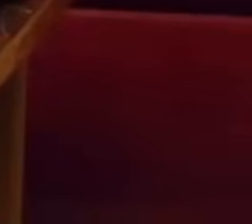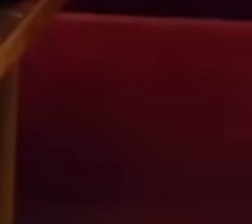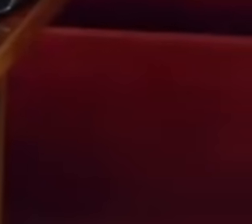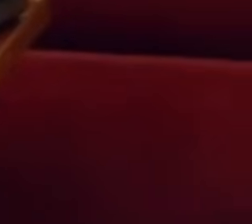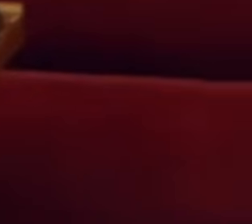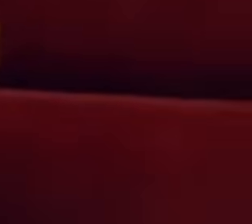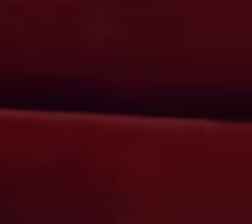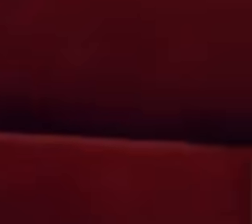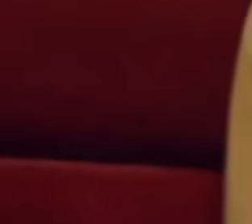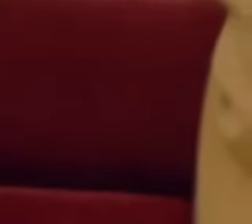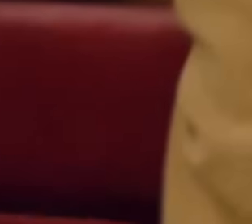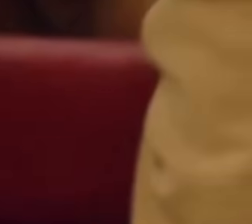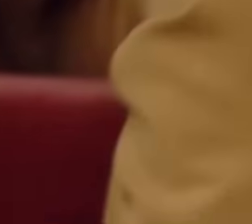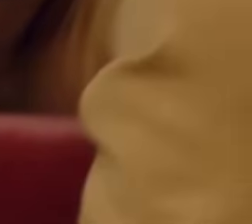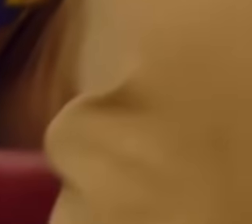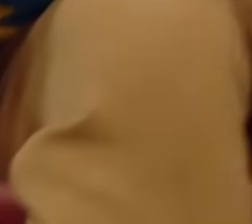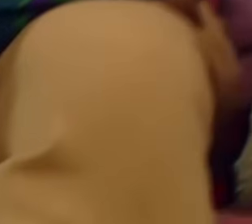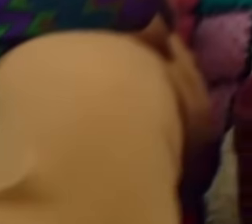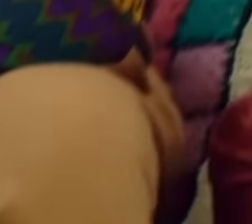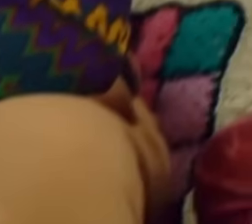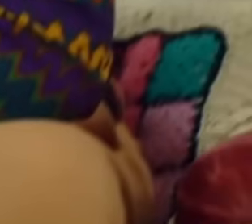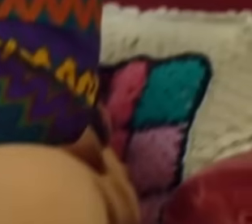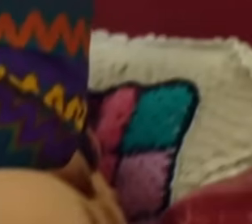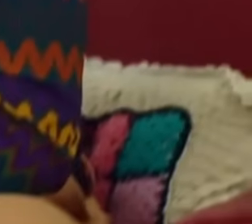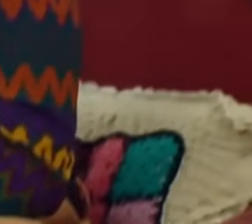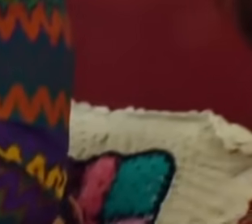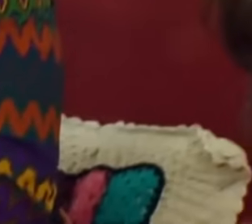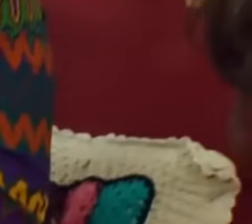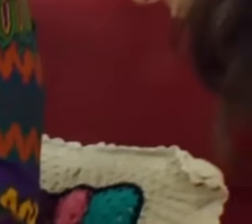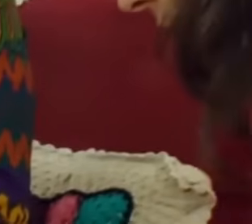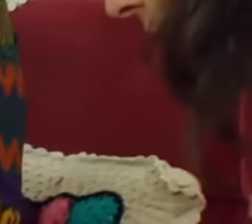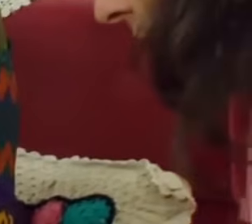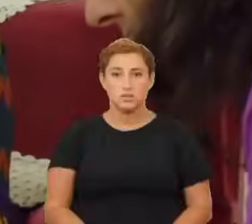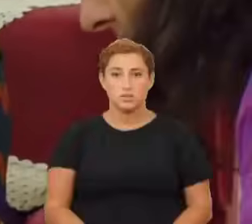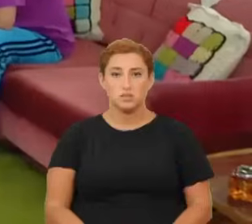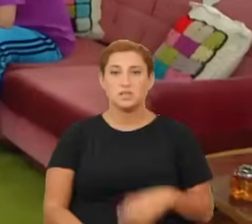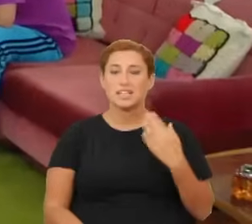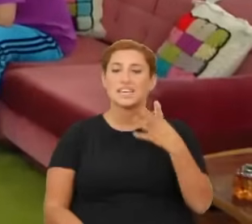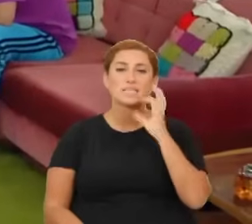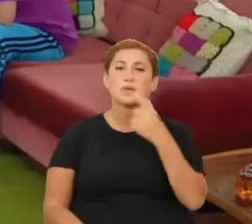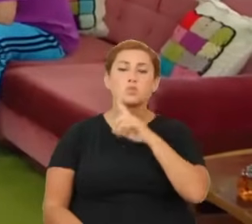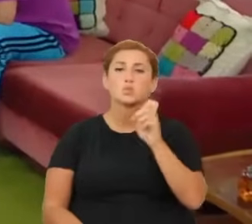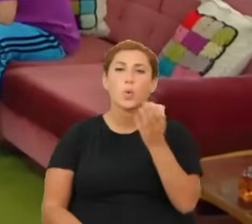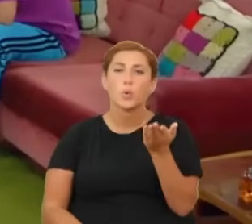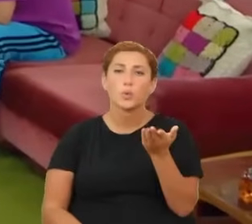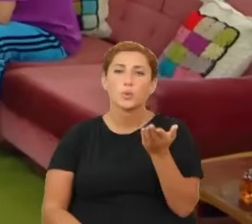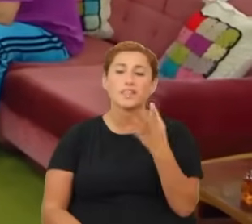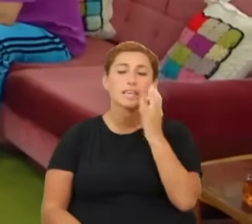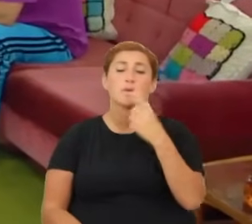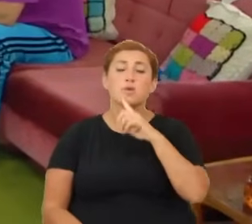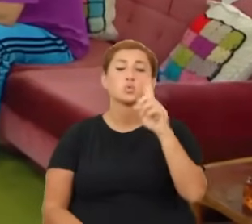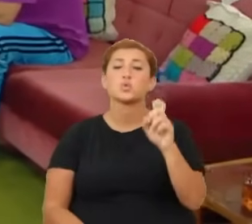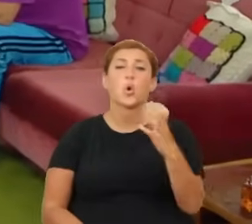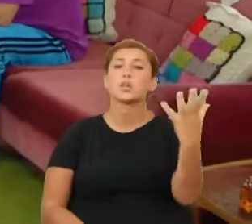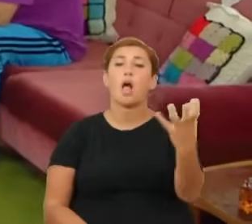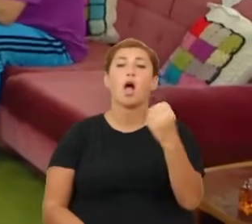Külahlar orta sehpadaki borunun yanına yığılmış. Çağatay ve Şahin keyifsizce başında oturuyorlar. Ya kime sordun ya? Kime sordun